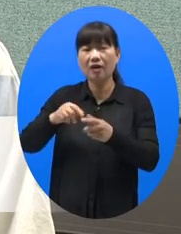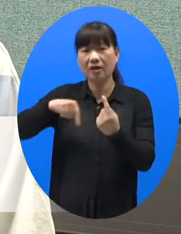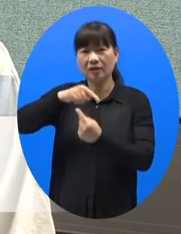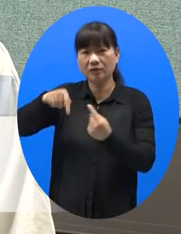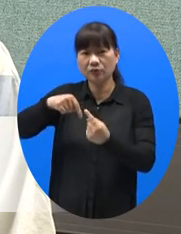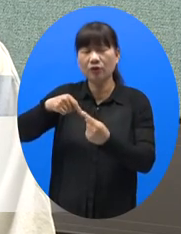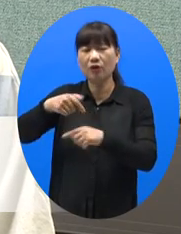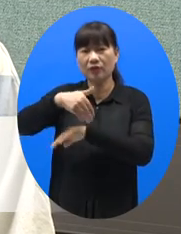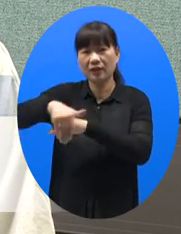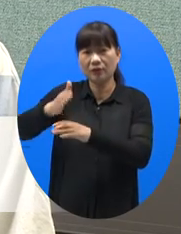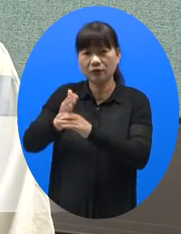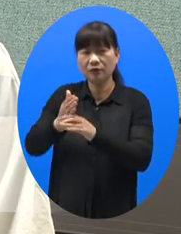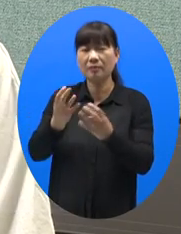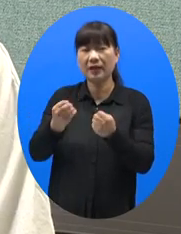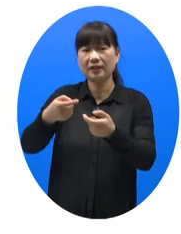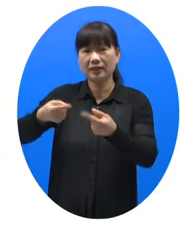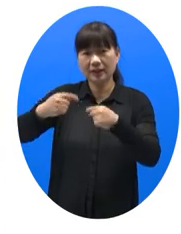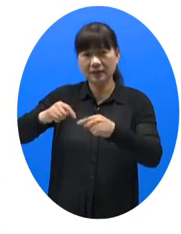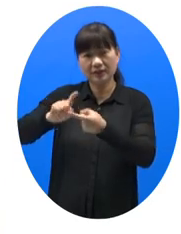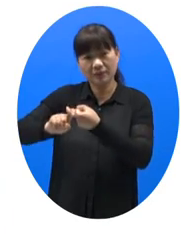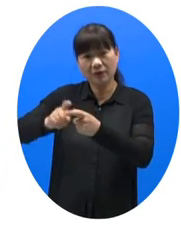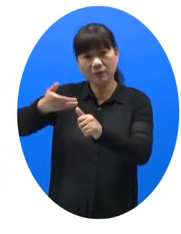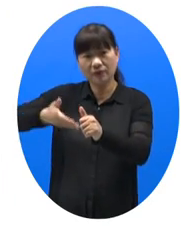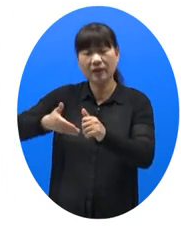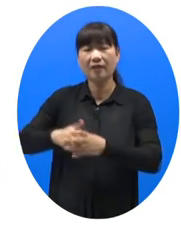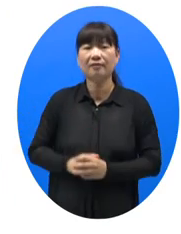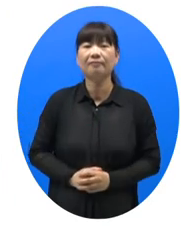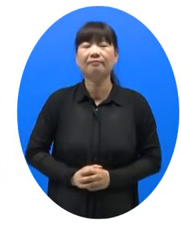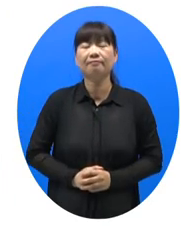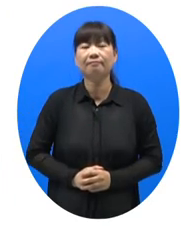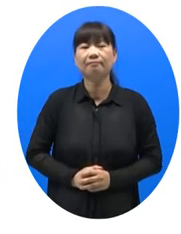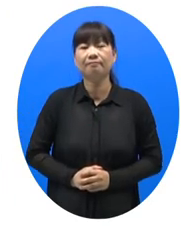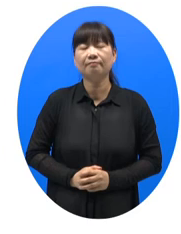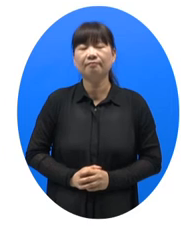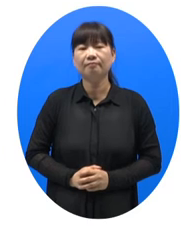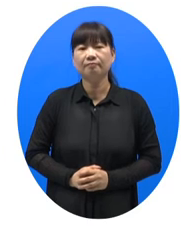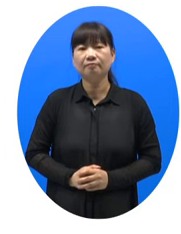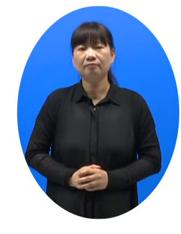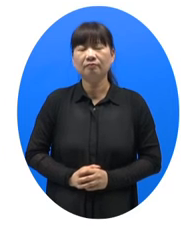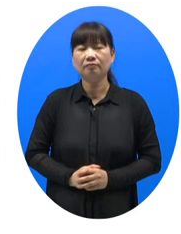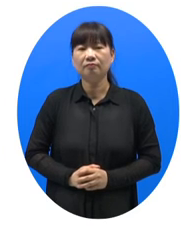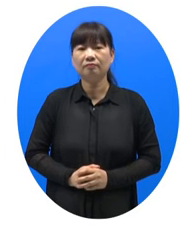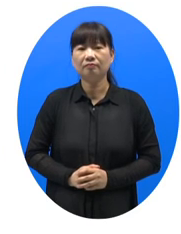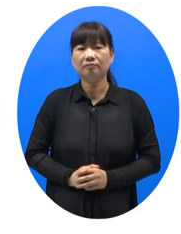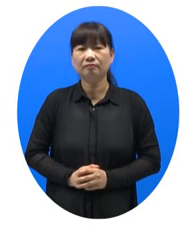많은 관심과 참여 부탁드립니다 경기 gtv 서문 형입니다